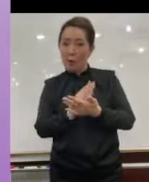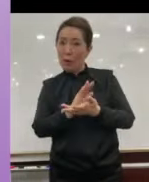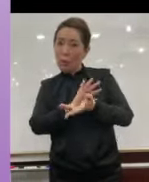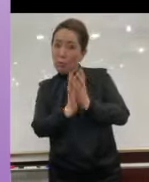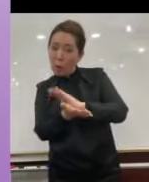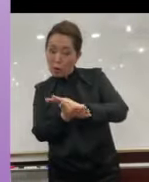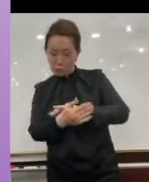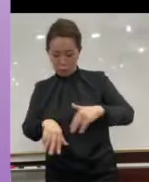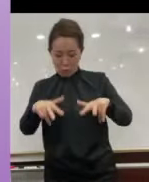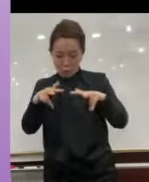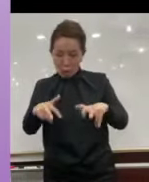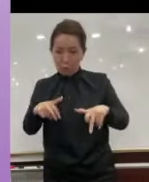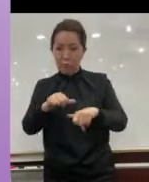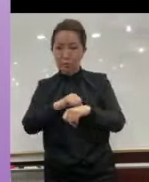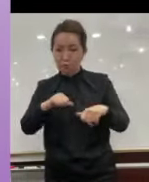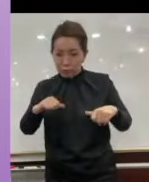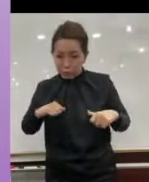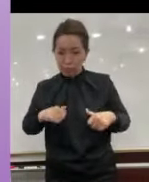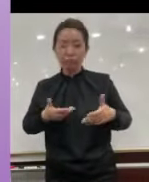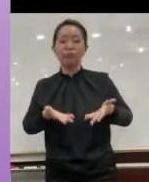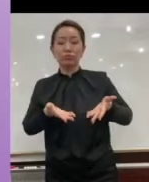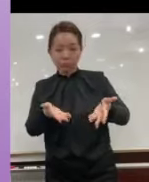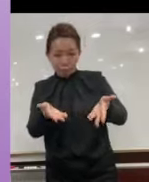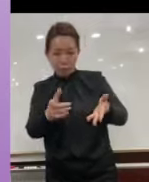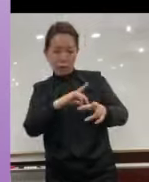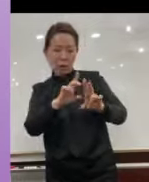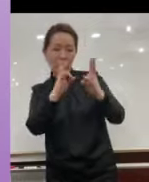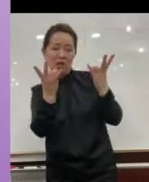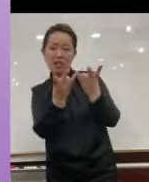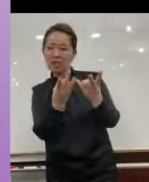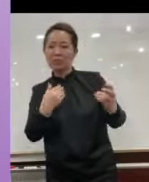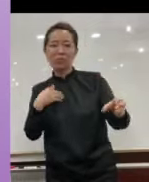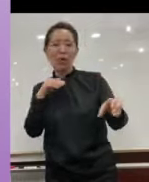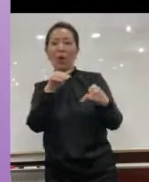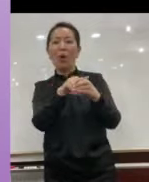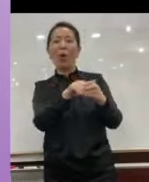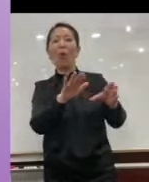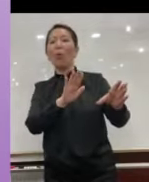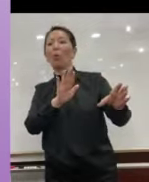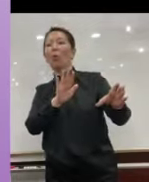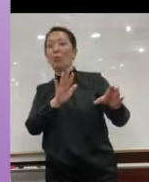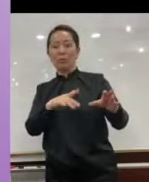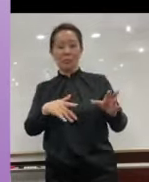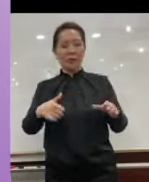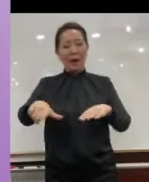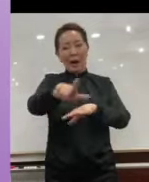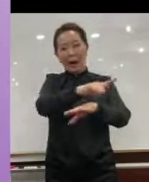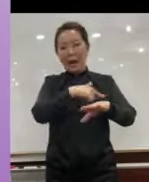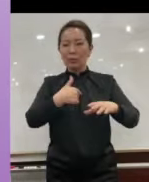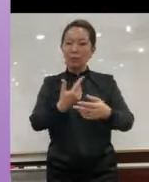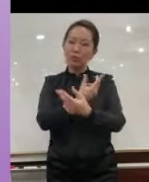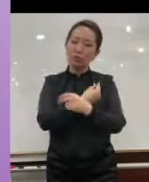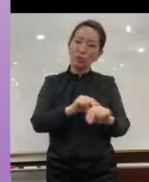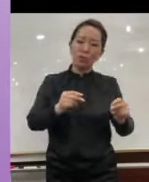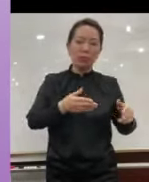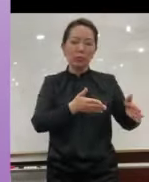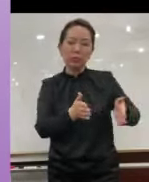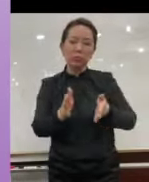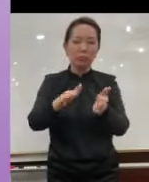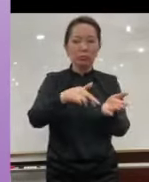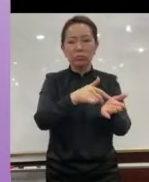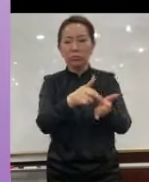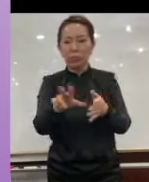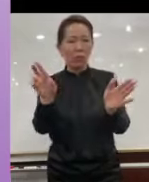хөгжлийн бэрхшээлтэй иргэд маань бол нийгэмд оролцохгүй яг одоо энэ гудамж талбайгаар чөлөөтэй явах боломжгүй